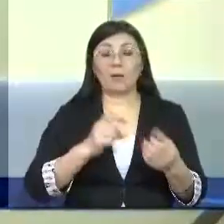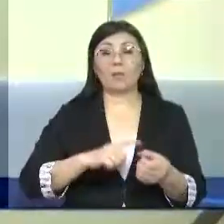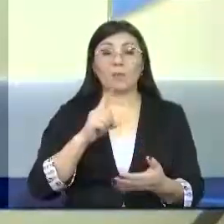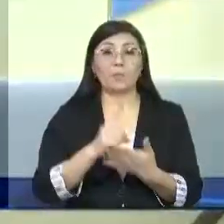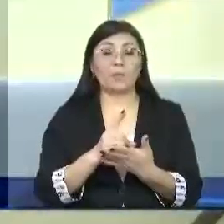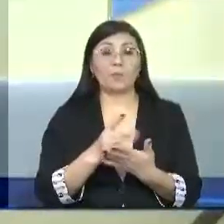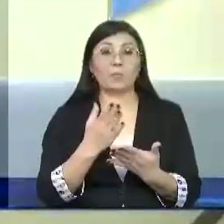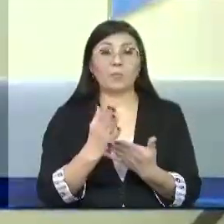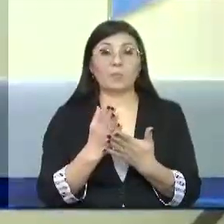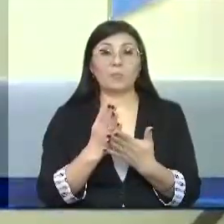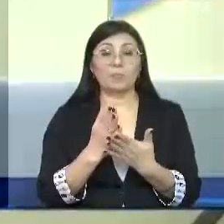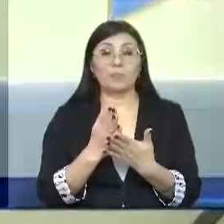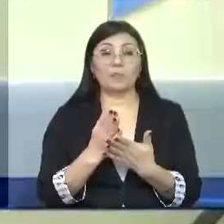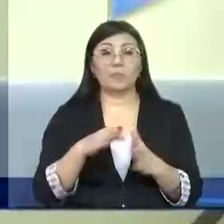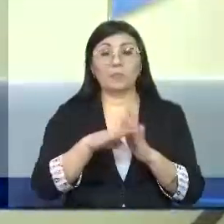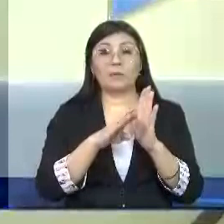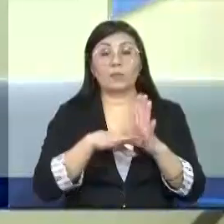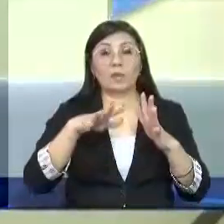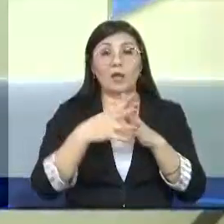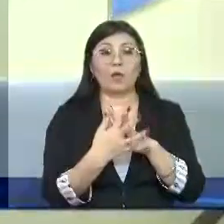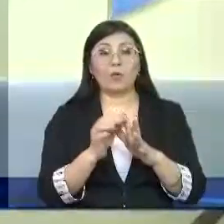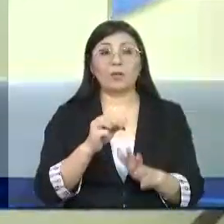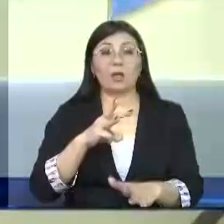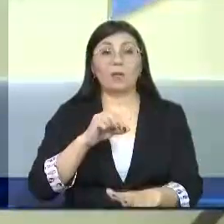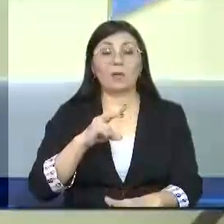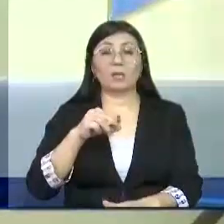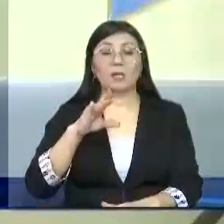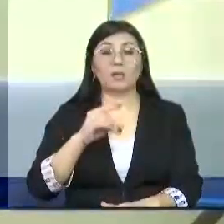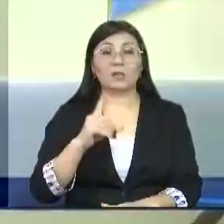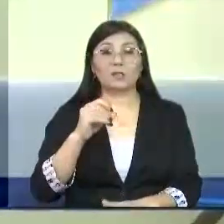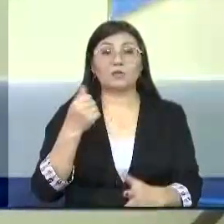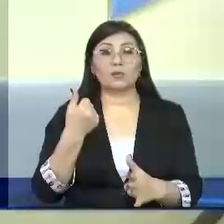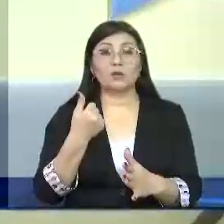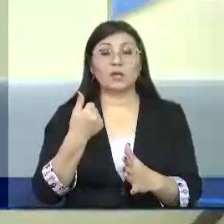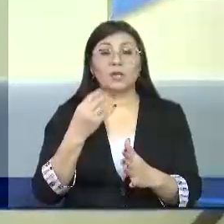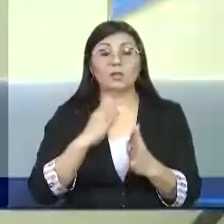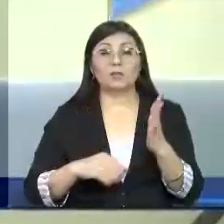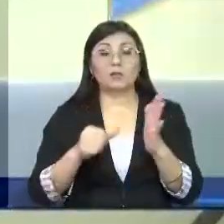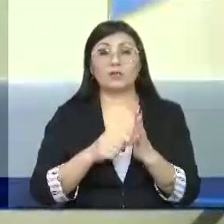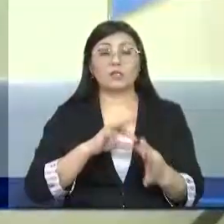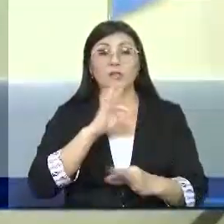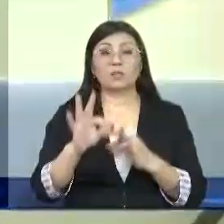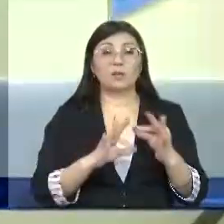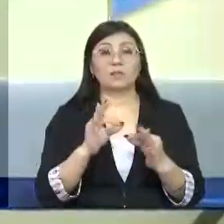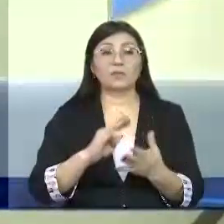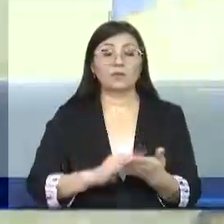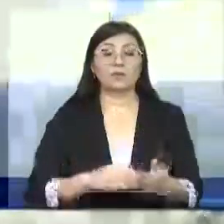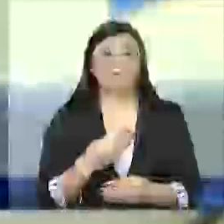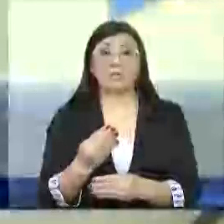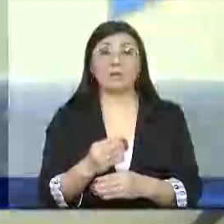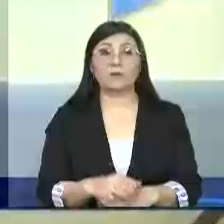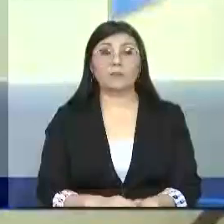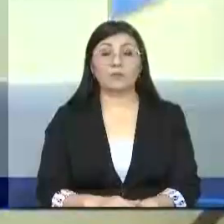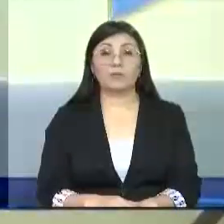населения является программа «Аула Манат». 196 проектов уже подали свои заявки,